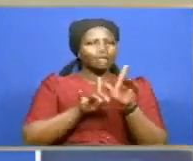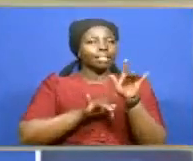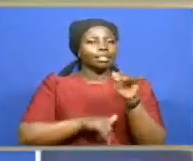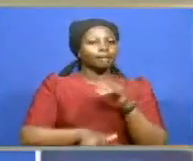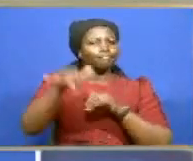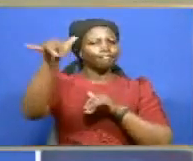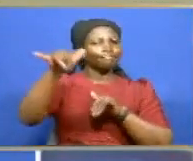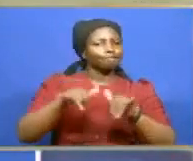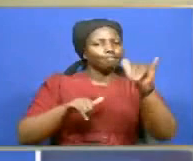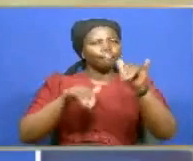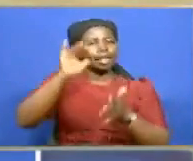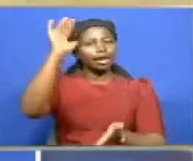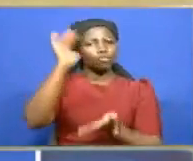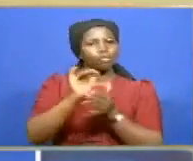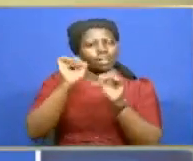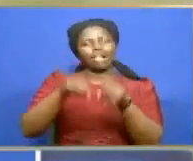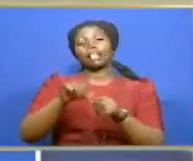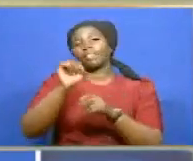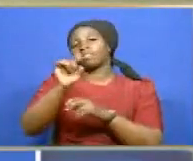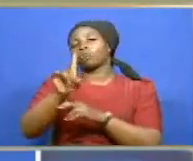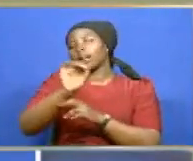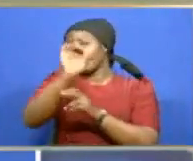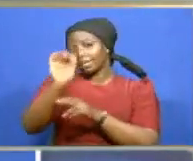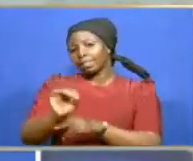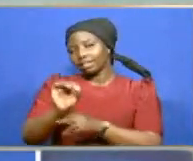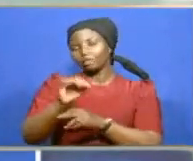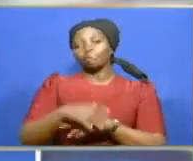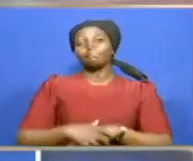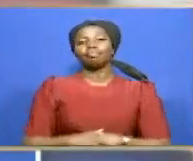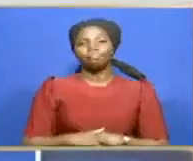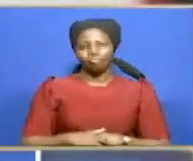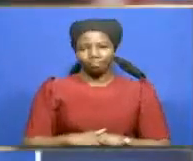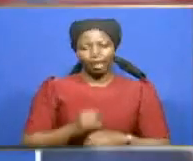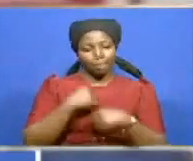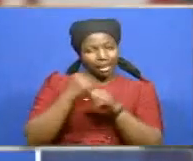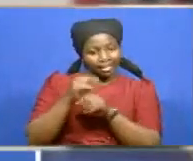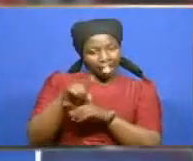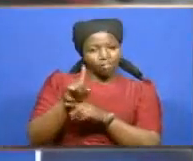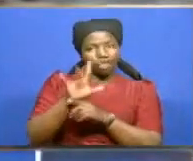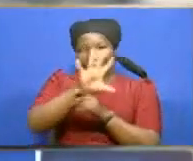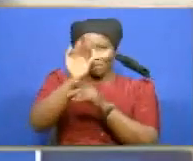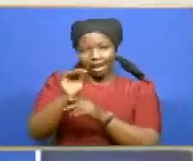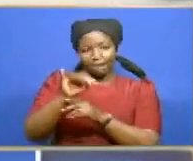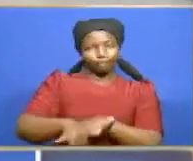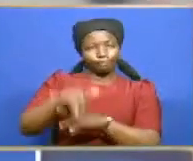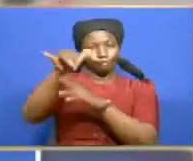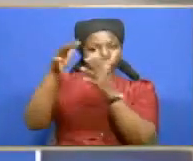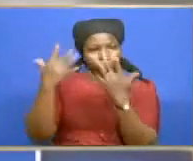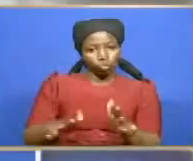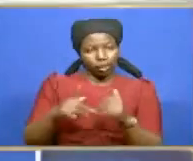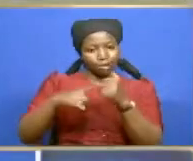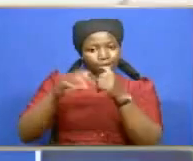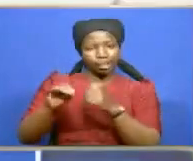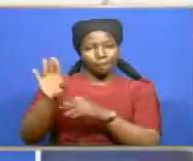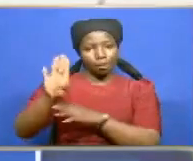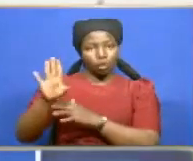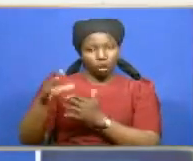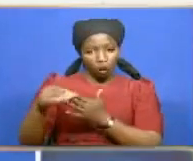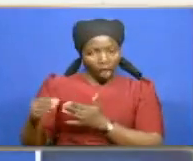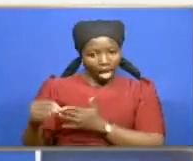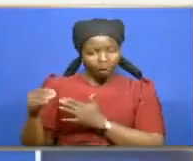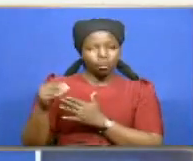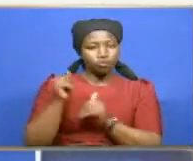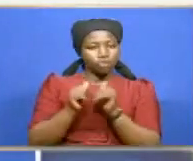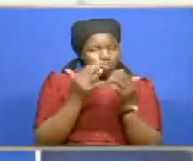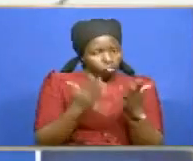kwa 51% na kugharimu mashirika ya ndege ya bara Afrika takriban $6 billion zitakazopotezwa kutoka kwa mapato